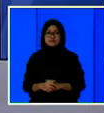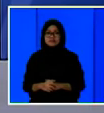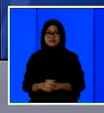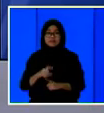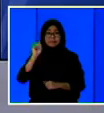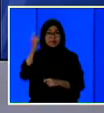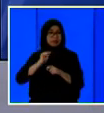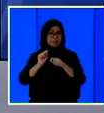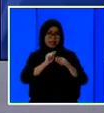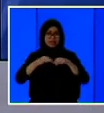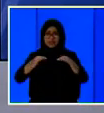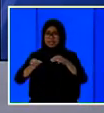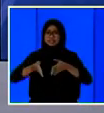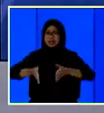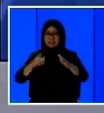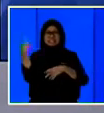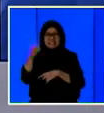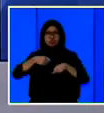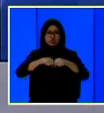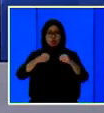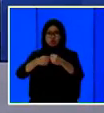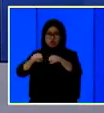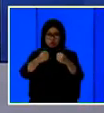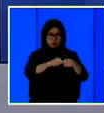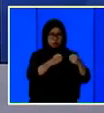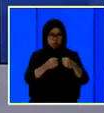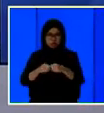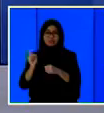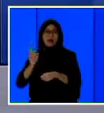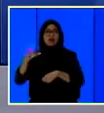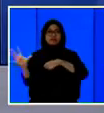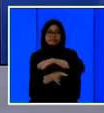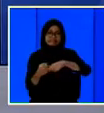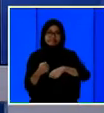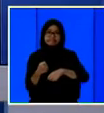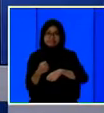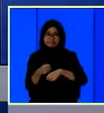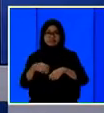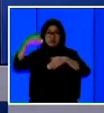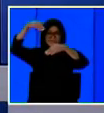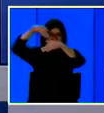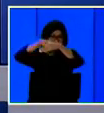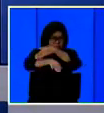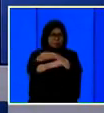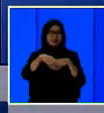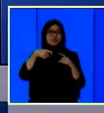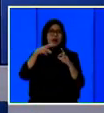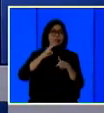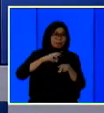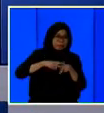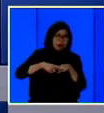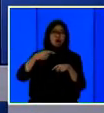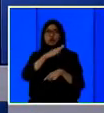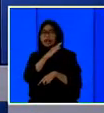Ya, upaya pemerintah memperbaiki fasilitas jalan seringkali dirusak dengan tangan-tangan jahil. Underpass Mampang Kuningan yang belum lama ini